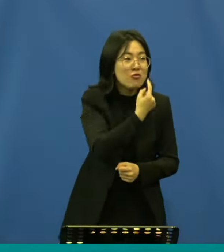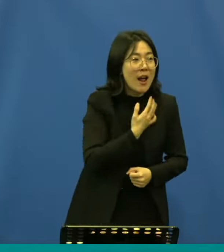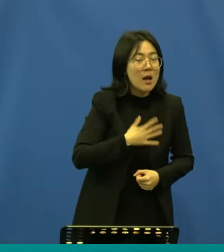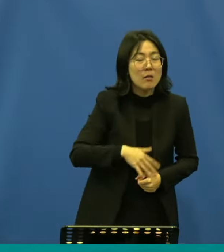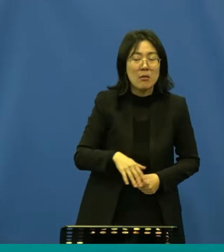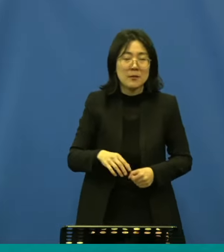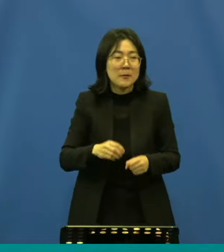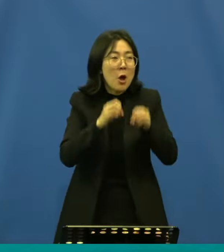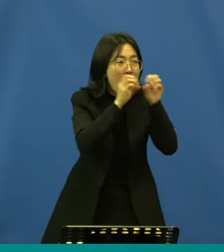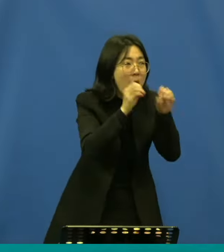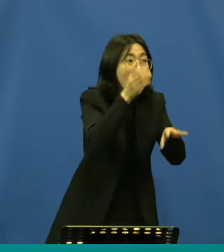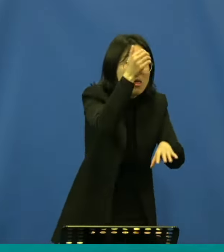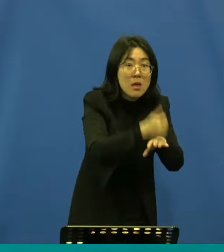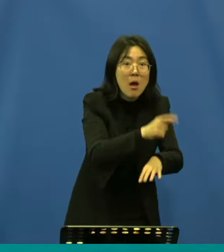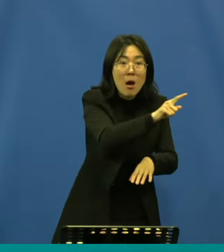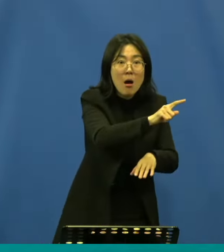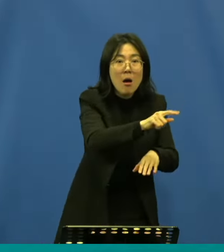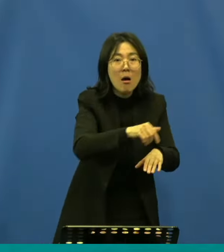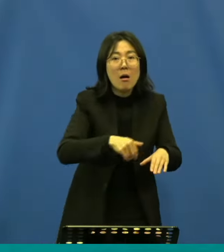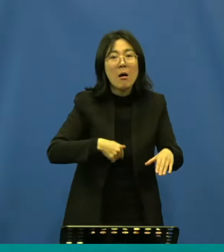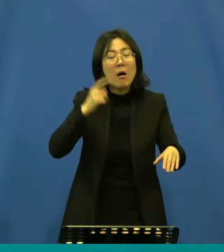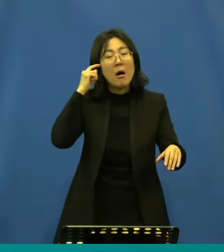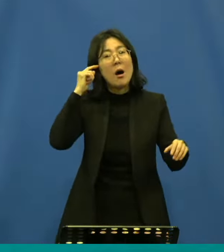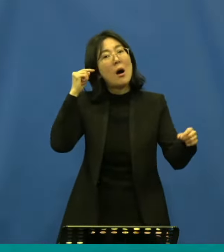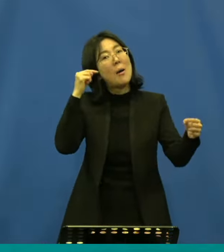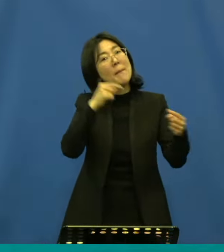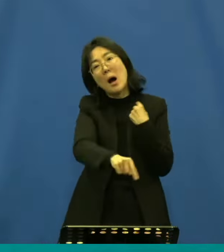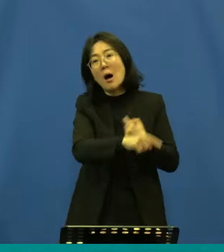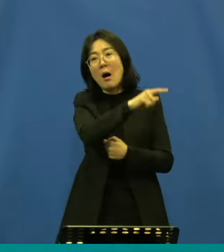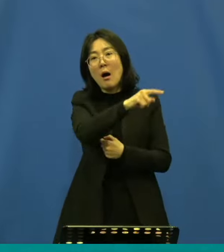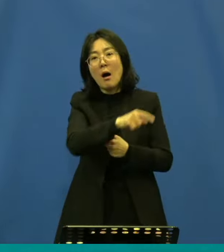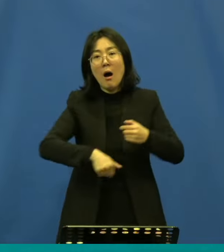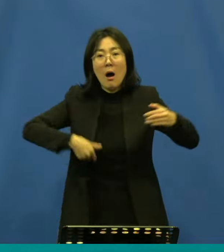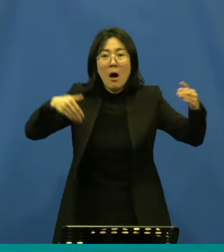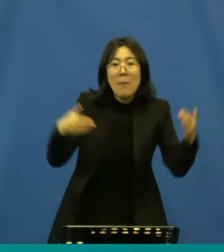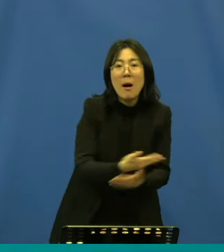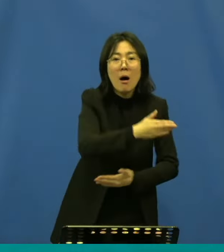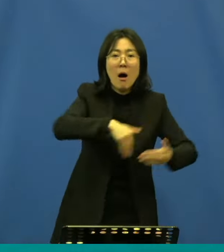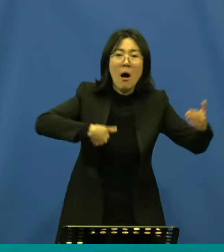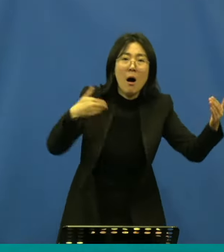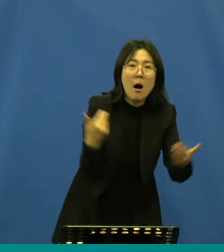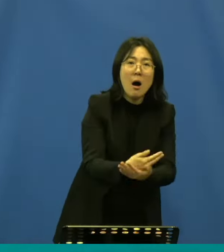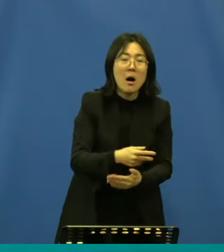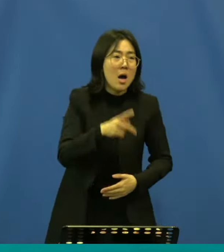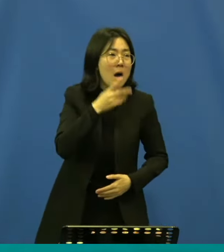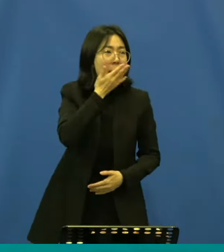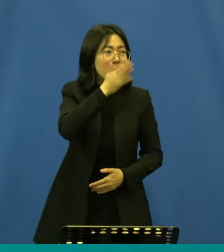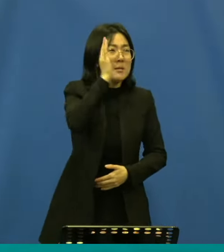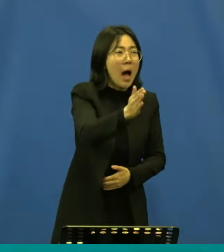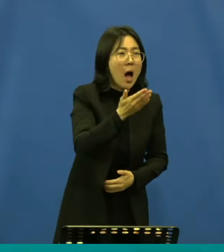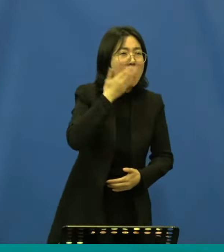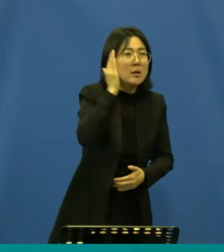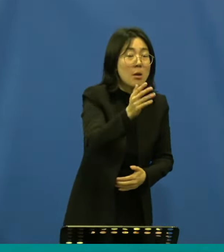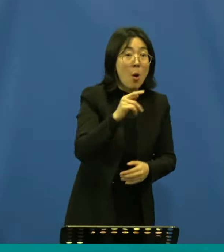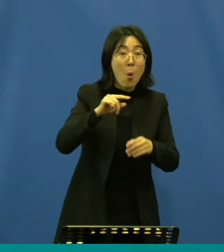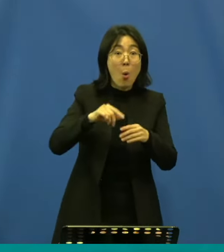기쁘게 받아들였어야 마땅합니다. 할렐루야죠. 할렐루야. 감사의 예배를 드려도 몇 번 드려야 돼.